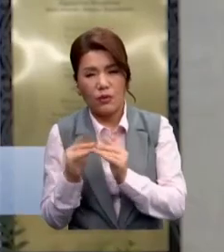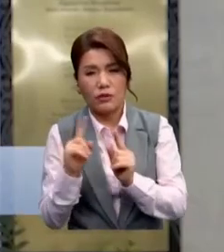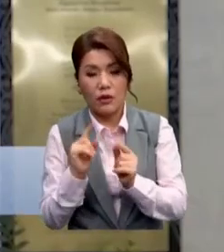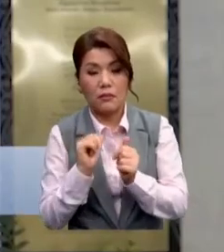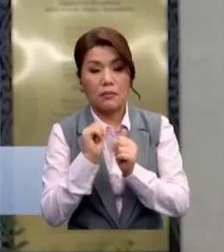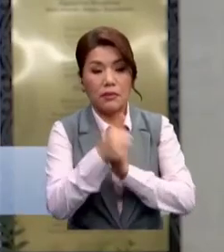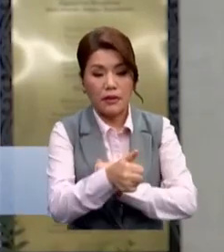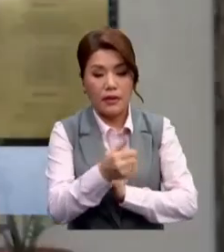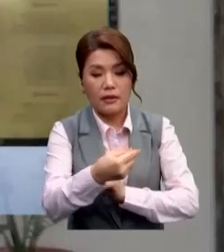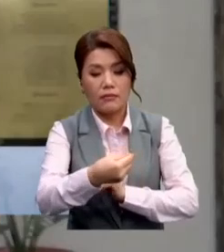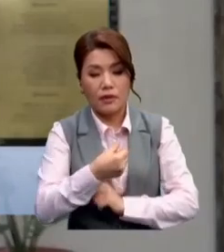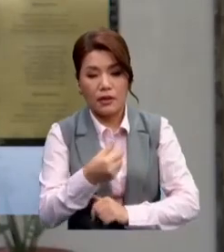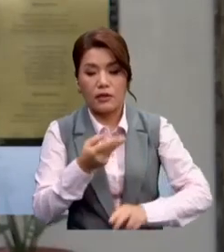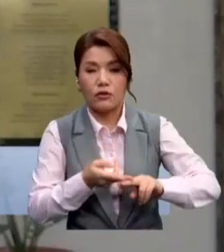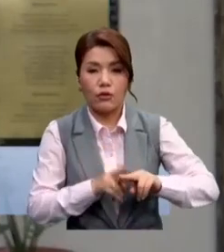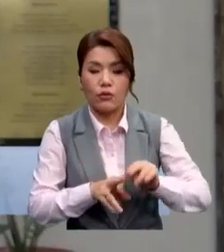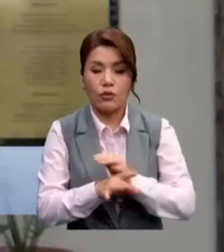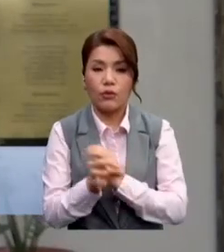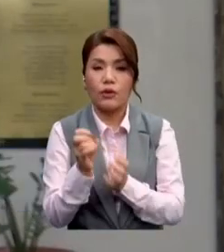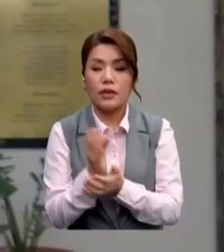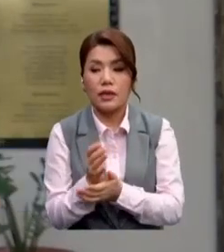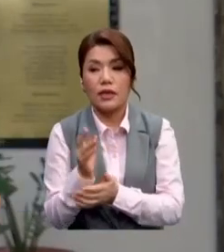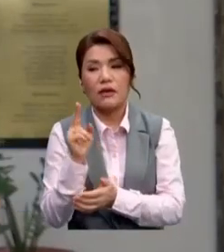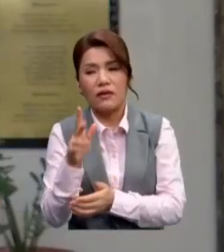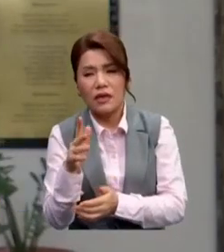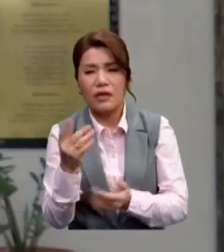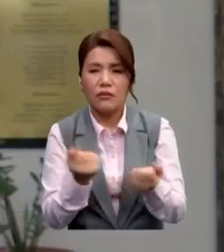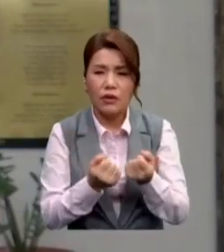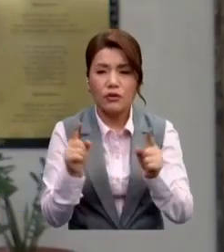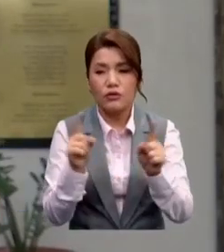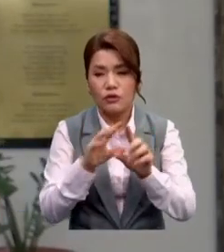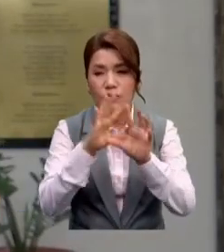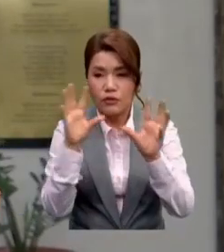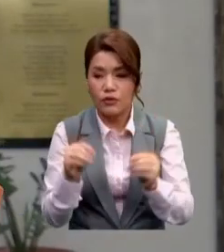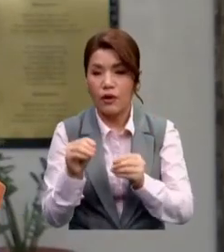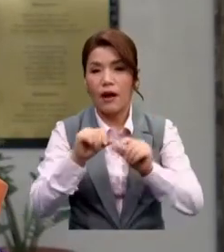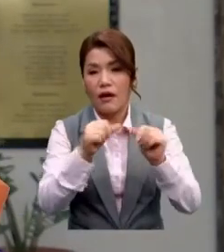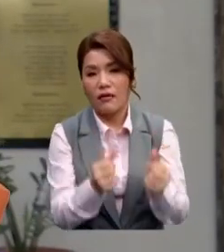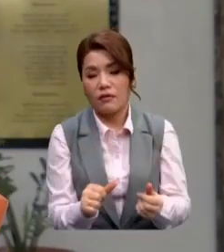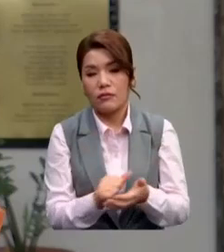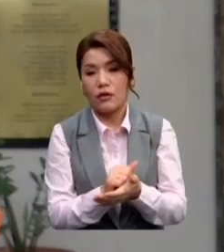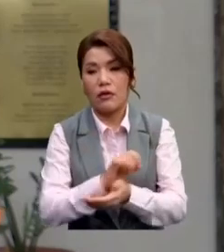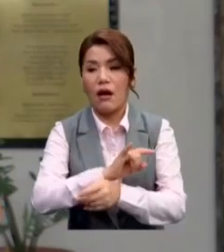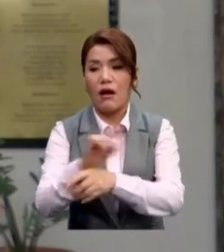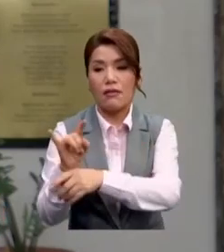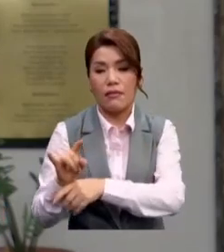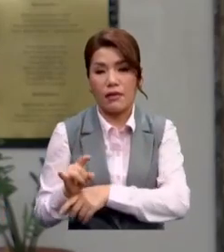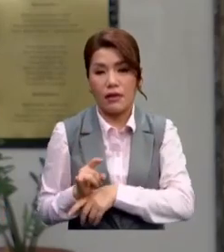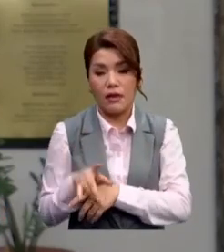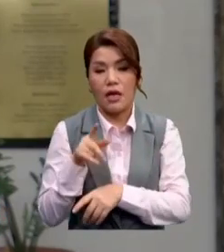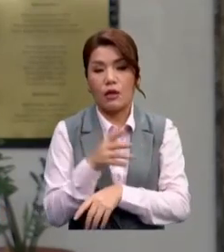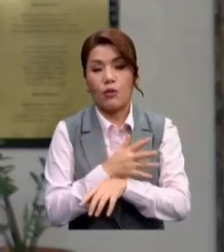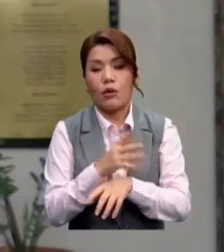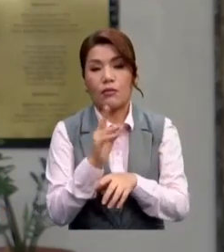Яғни қолма-қол ақшаның орнына күдіктілер мердігерлерден пәтер, көлік, үй қабылдаған. Аса ірі көлемдегі алаяқтық бойынша қылмыстық іс қозғалды.